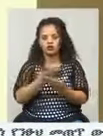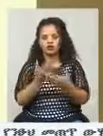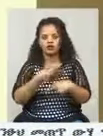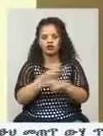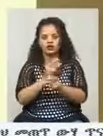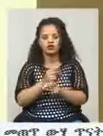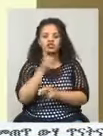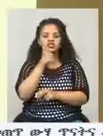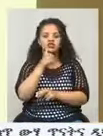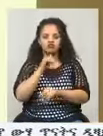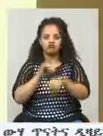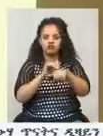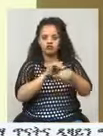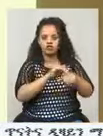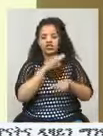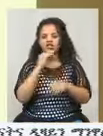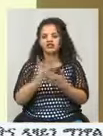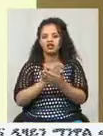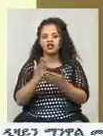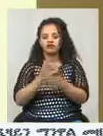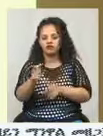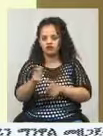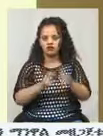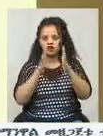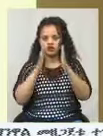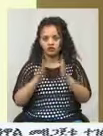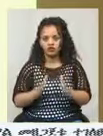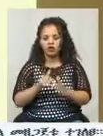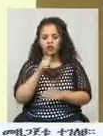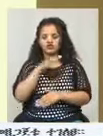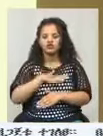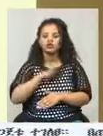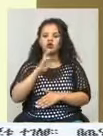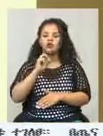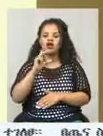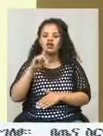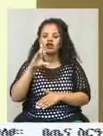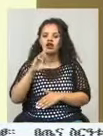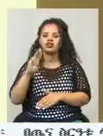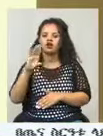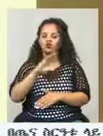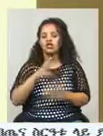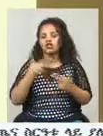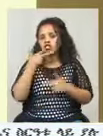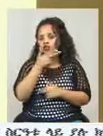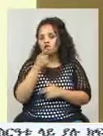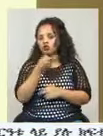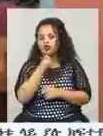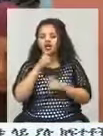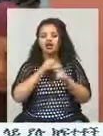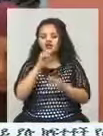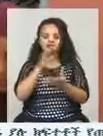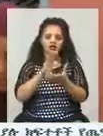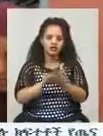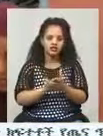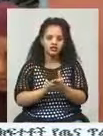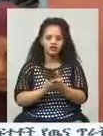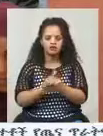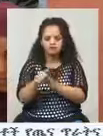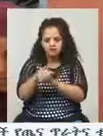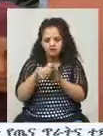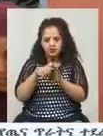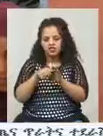ቢሮ የሴቶች ንቅናቄና ተሳትፎ ዳይሬክቶሬት ዳይሬክተር ወይዘሮ ሸዋዬ ካሳሁን ግርዛቱም ሆነ ያለ ዕድሜ ጋብቻው